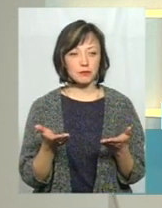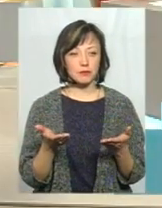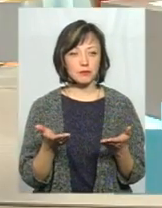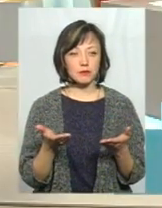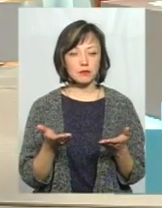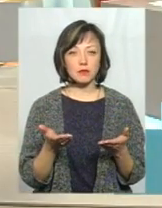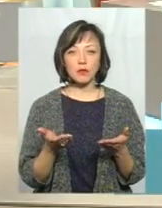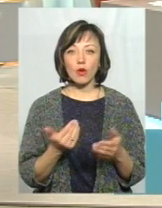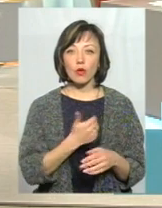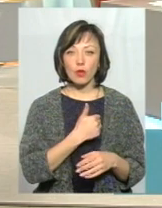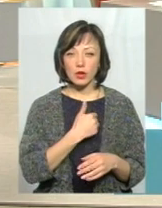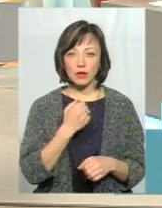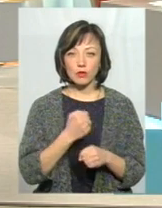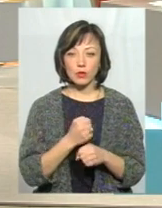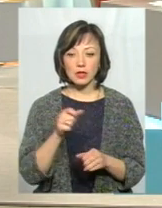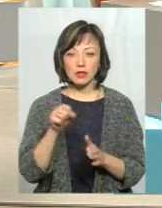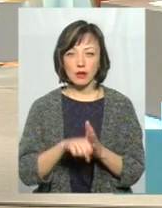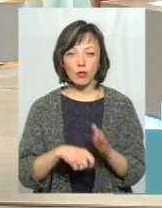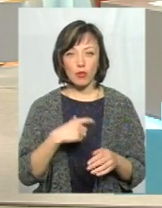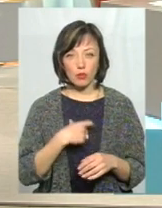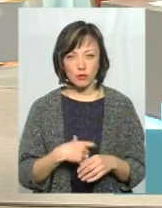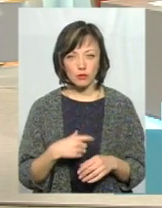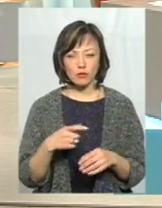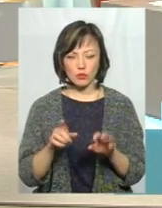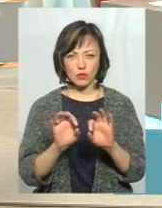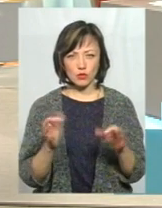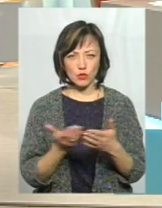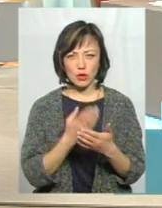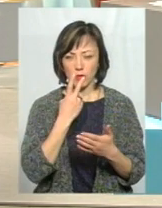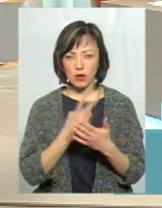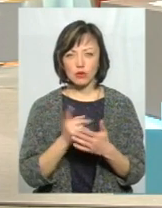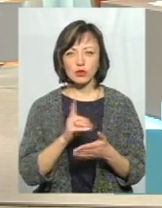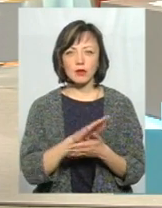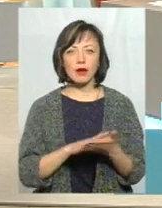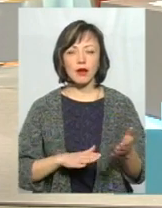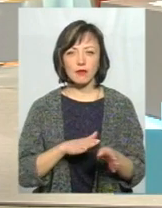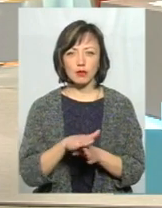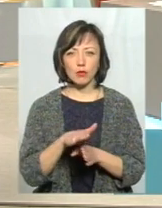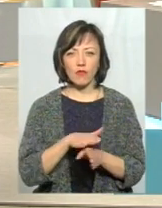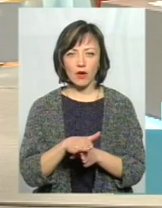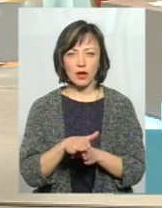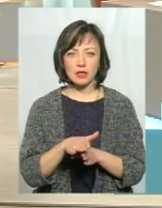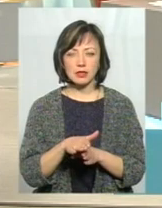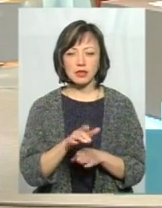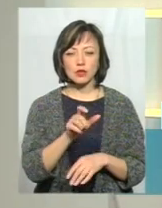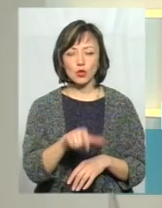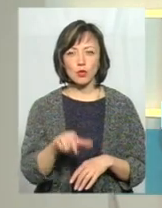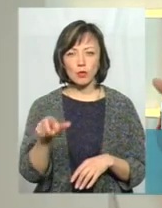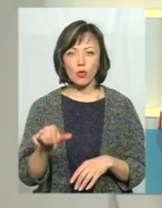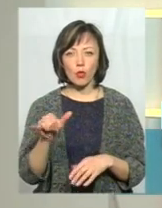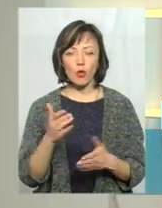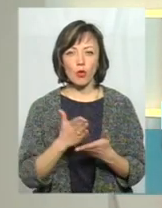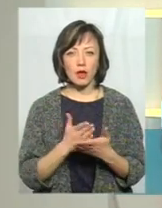мала скоїти самогубство, принаймні про це говорили, сюжети, які ми бачили. Що далі відбувається з тими, в кого